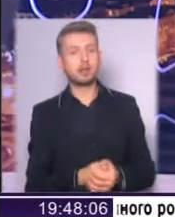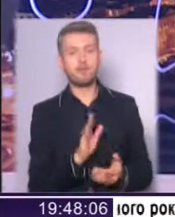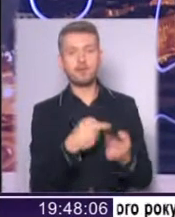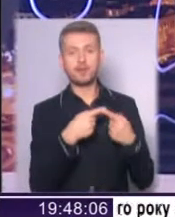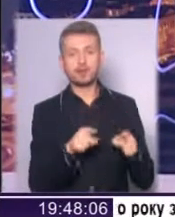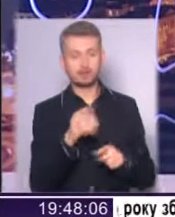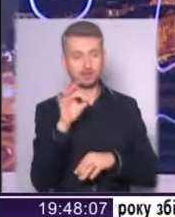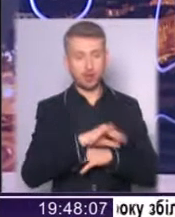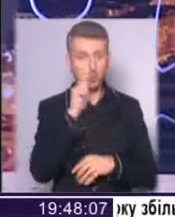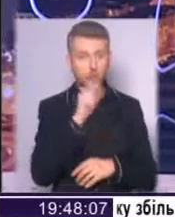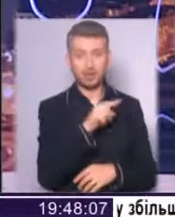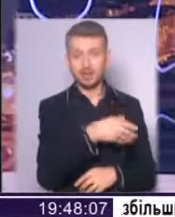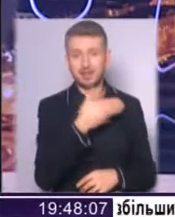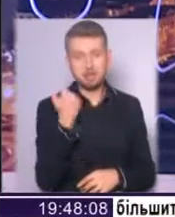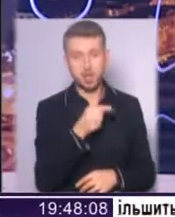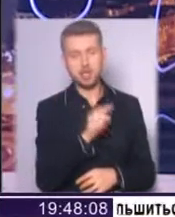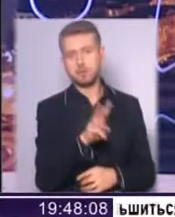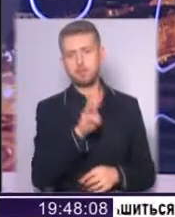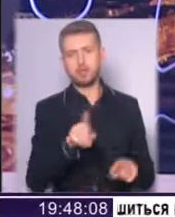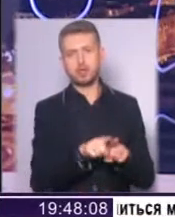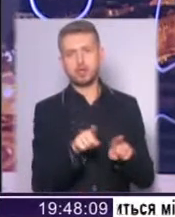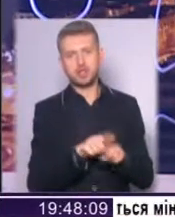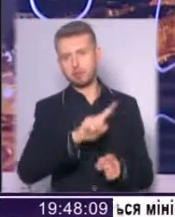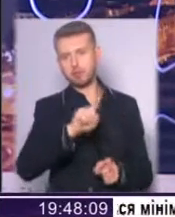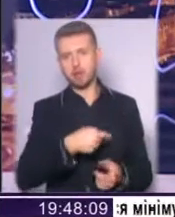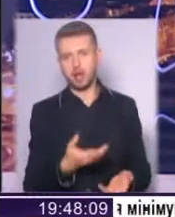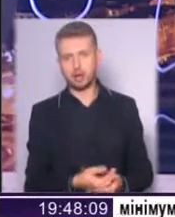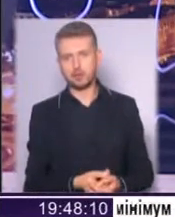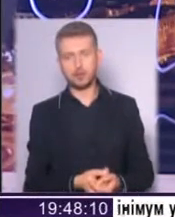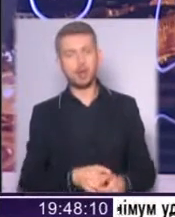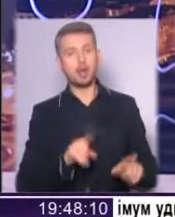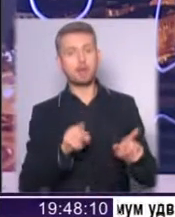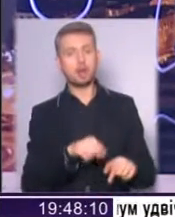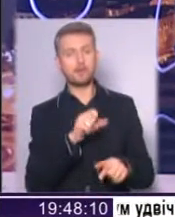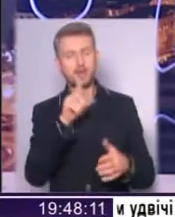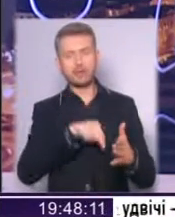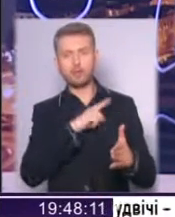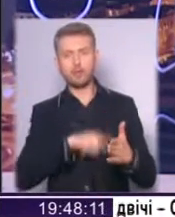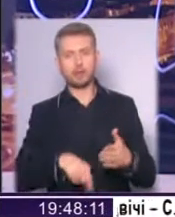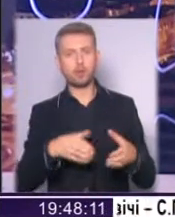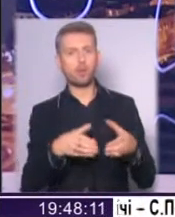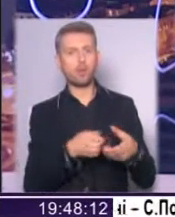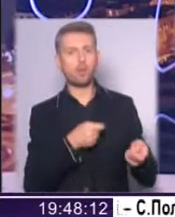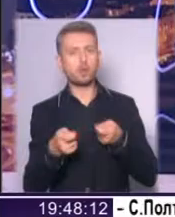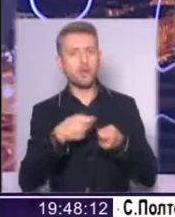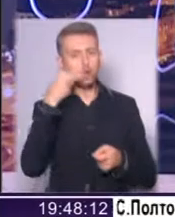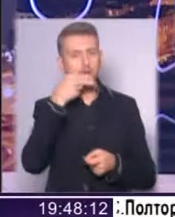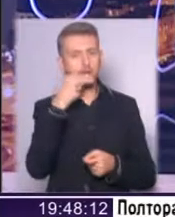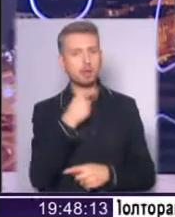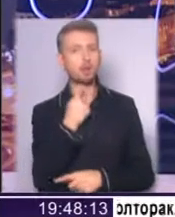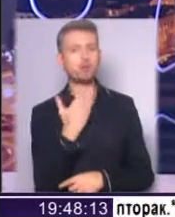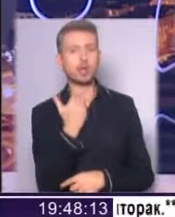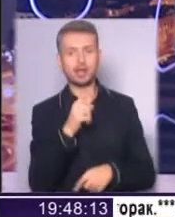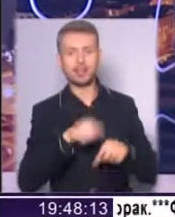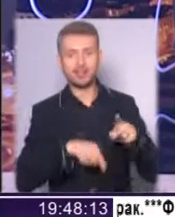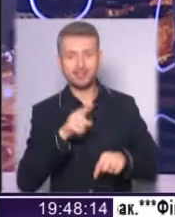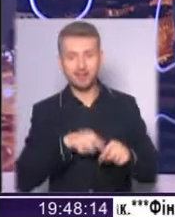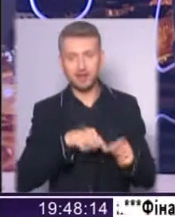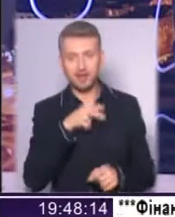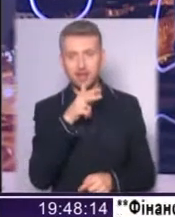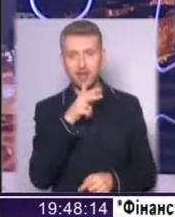радах, в більшості половини України, де є «Свобода» і де нема опозиційного блоку взагалі. Бо, на жаль, в Київраду, вони, обласну раду, вони зайшли.